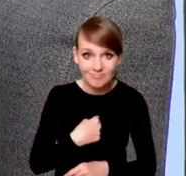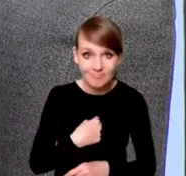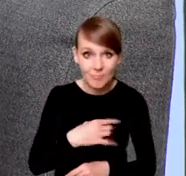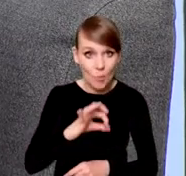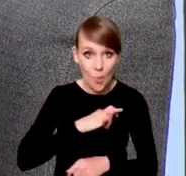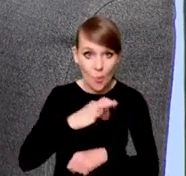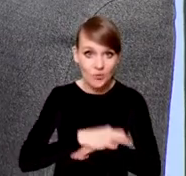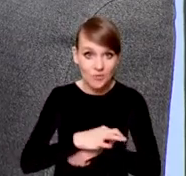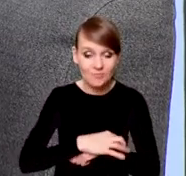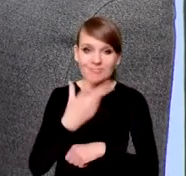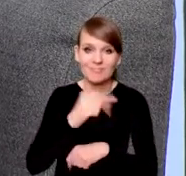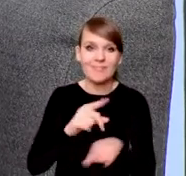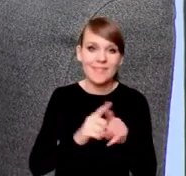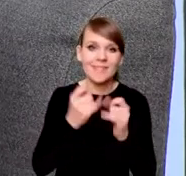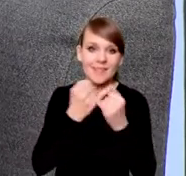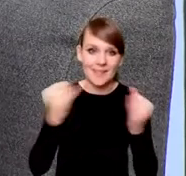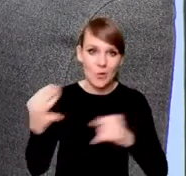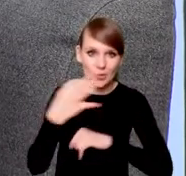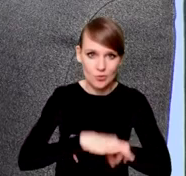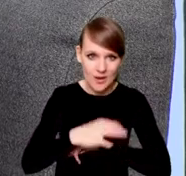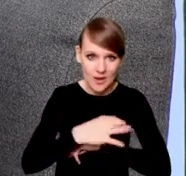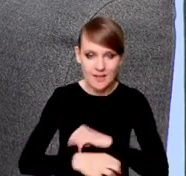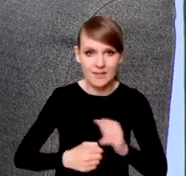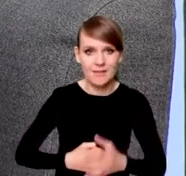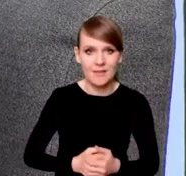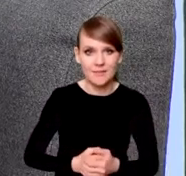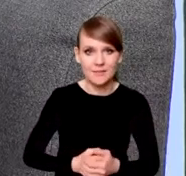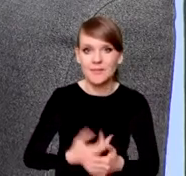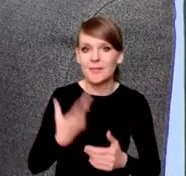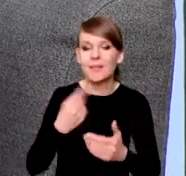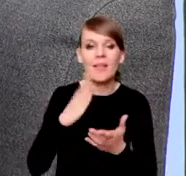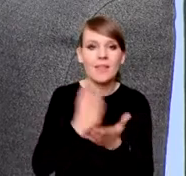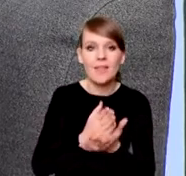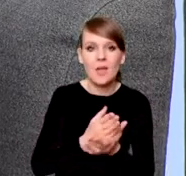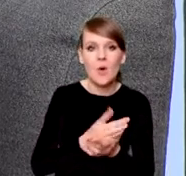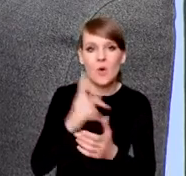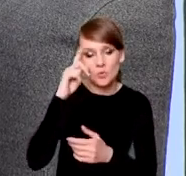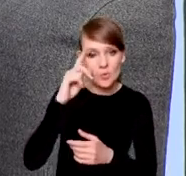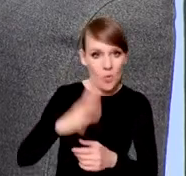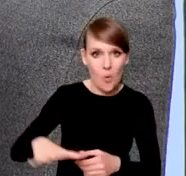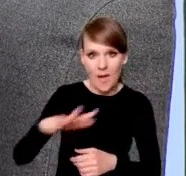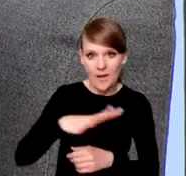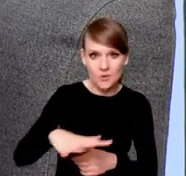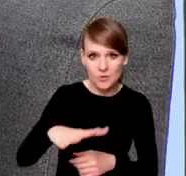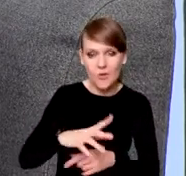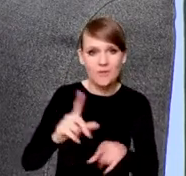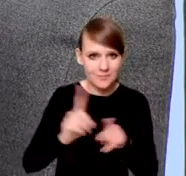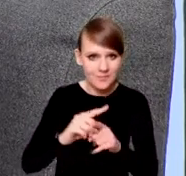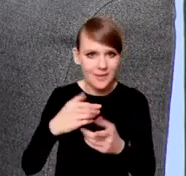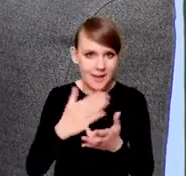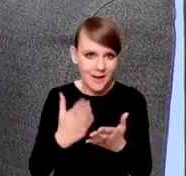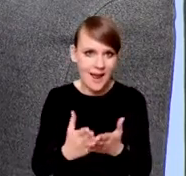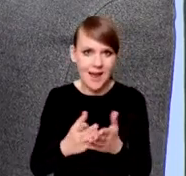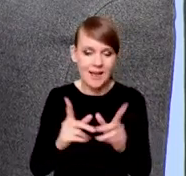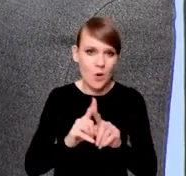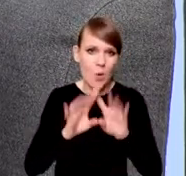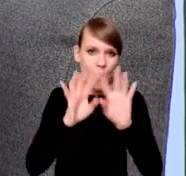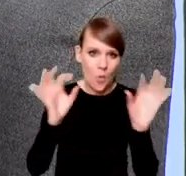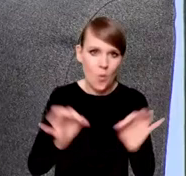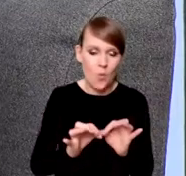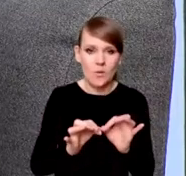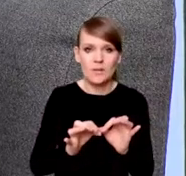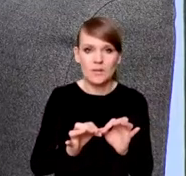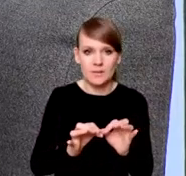inne uczelnie, w końcu nie tylko ta społeczność, w której żyje lokalna, ale także kraj, czy w ogóle cywilizacja